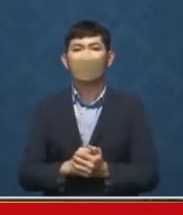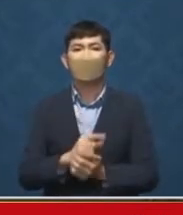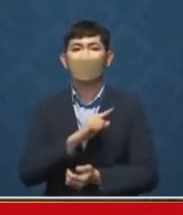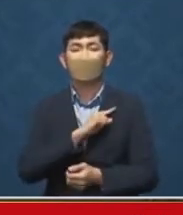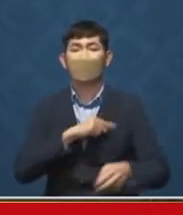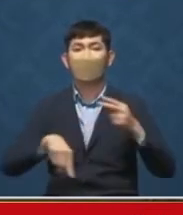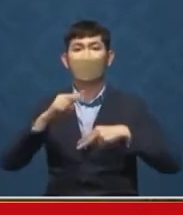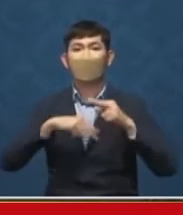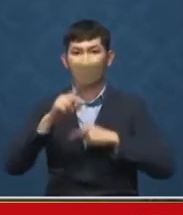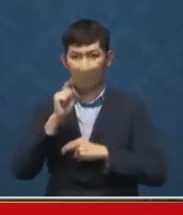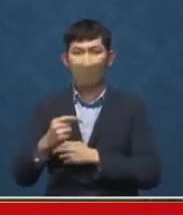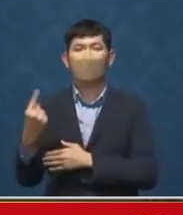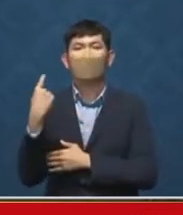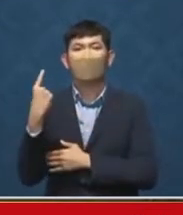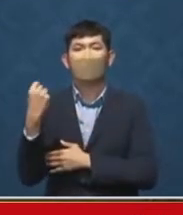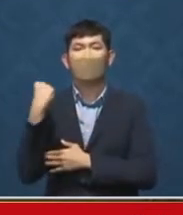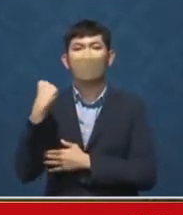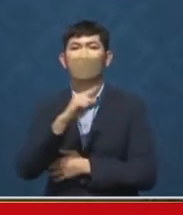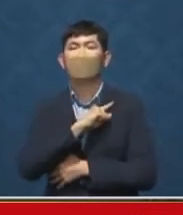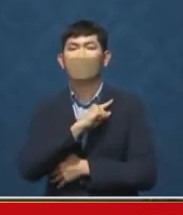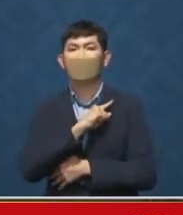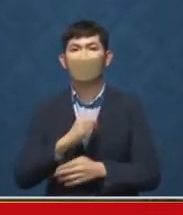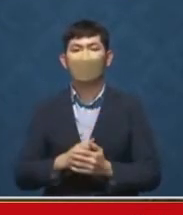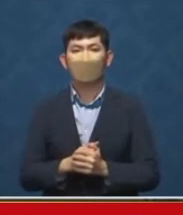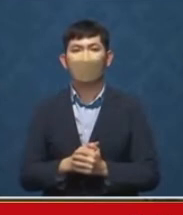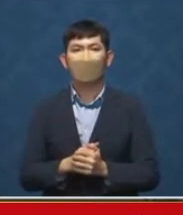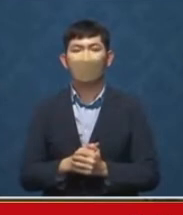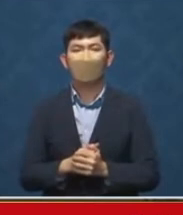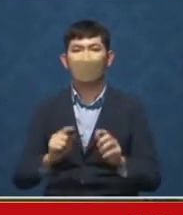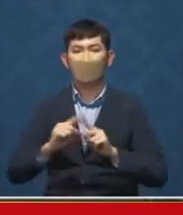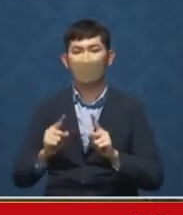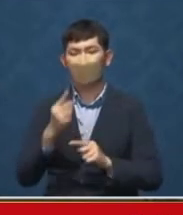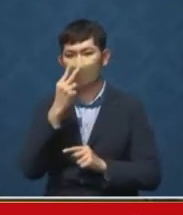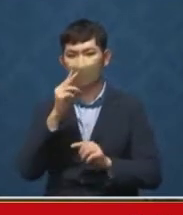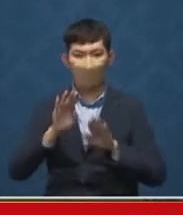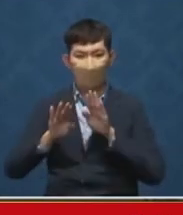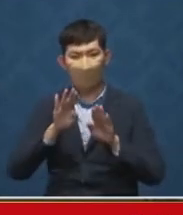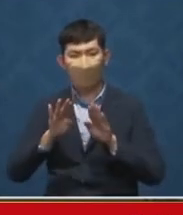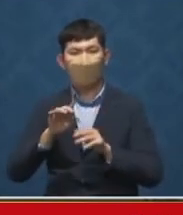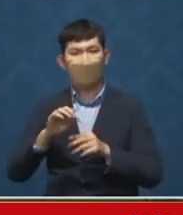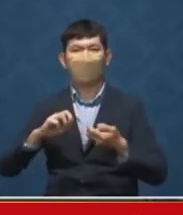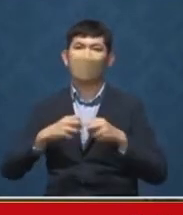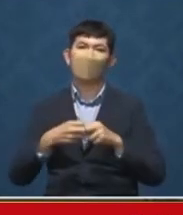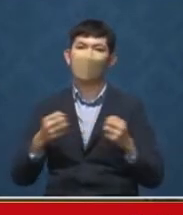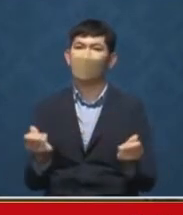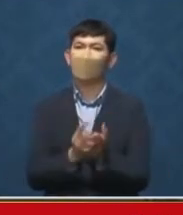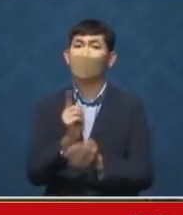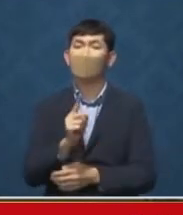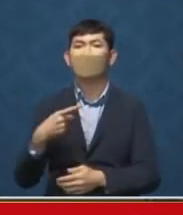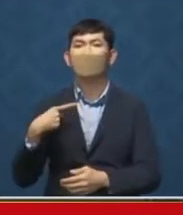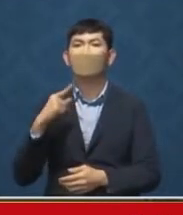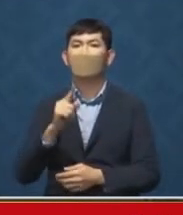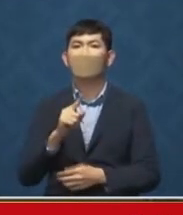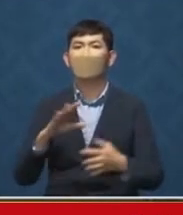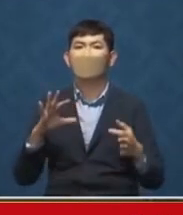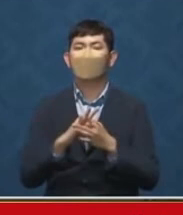ไม่ด้วยนะครับกำหนดหน่วยงานตรวจสอบมากขึ้นในพระราชบัญญัติเมื่อชั่งน้ำหนักดูแล้วอาจจ